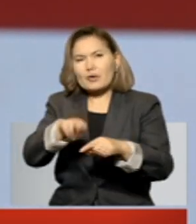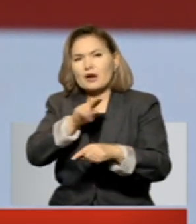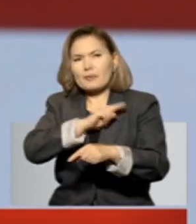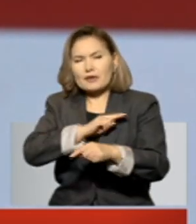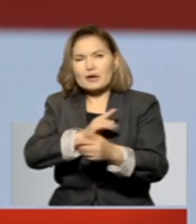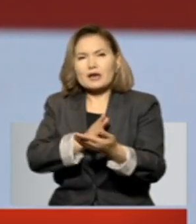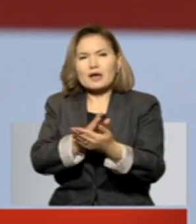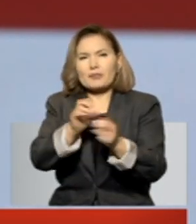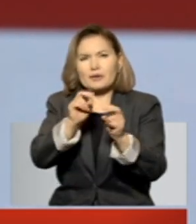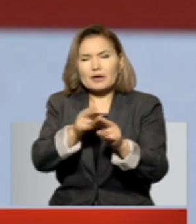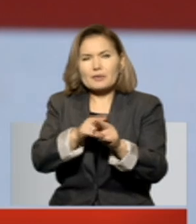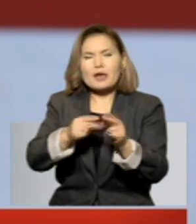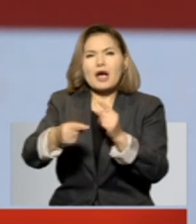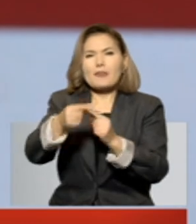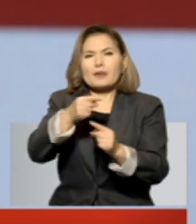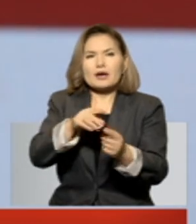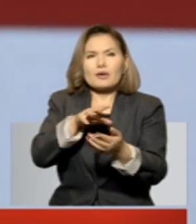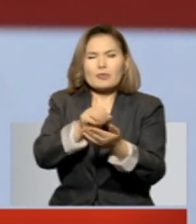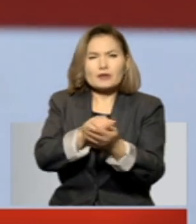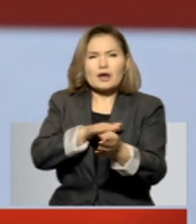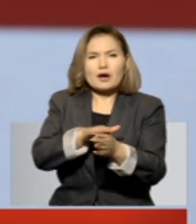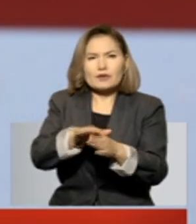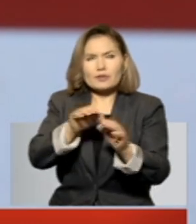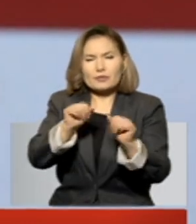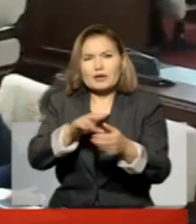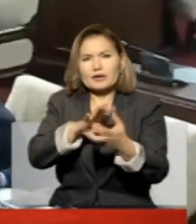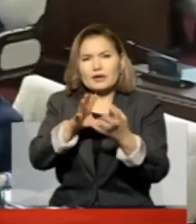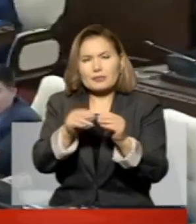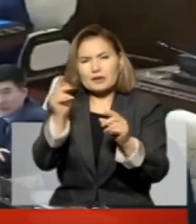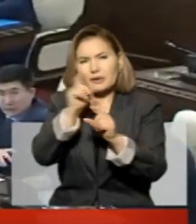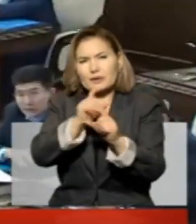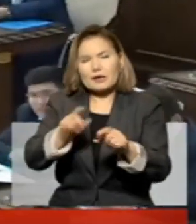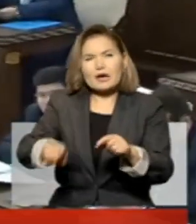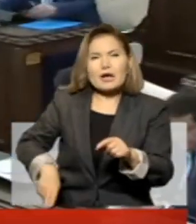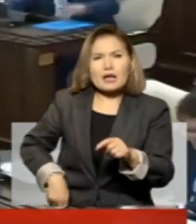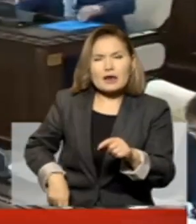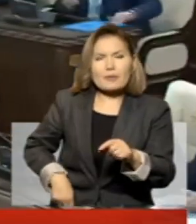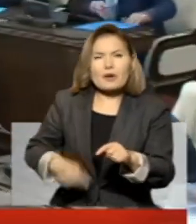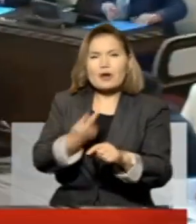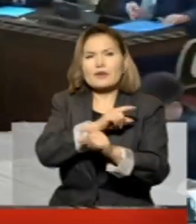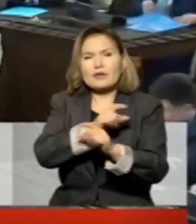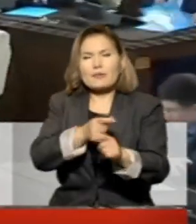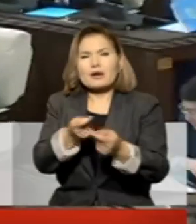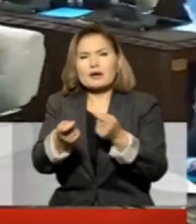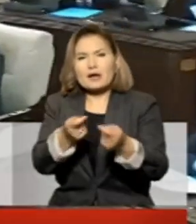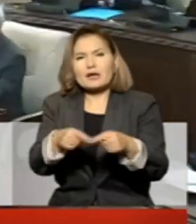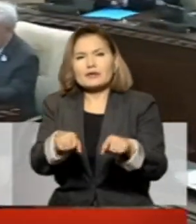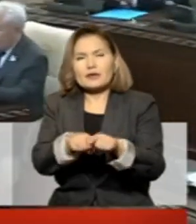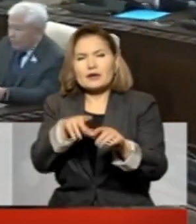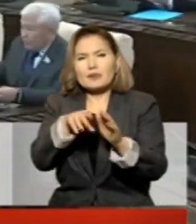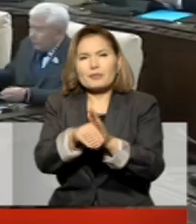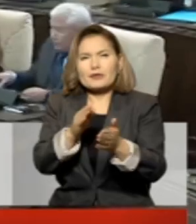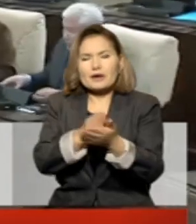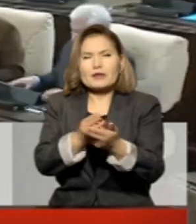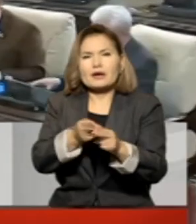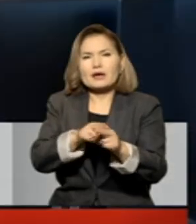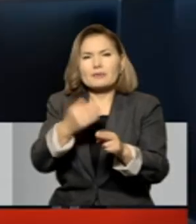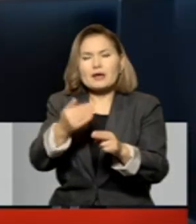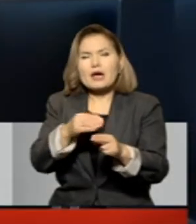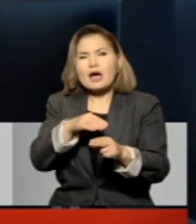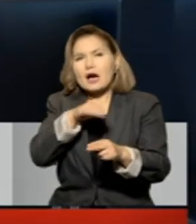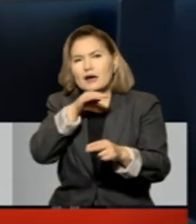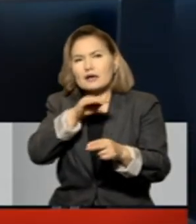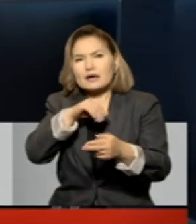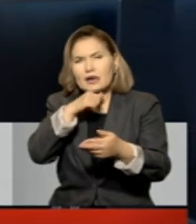лауазымды қызмет атқаратындар бизнес жүргізе алады. Оның ішінде мектеп директорлары мен аурухана басшылары да бар. Алайда оның